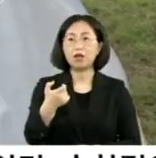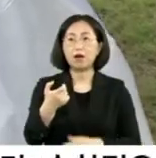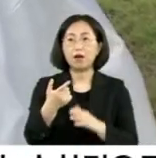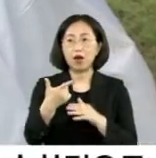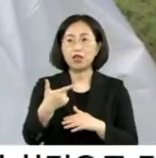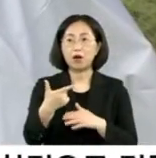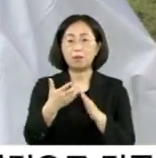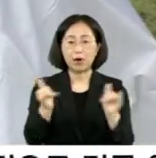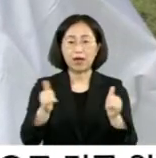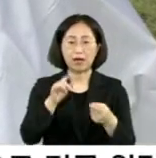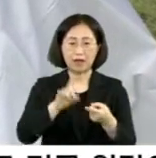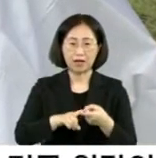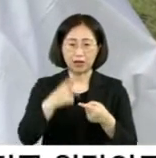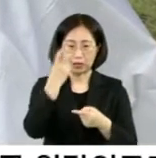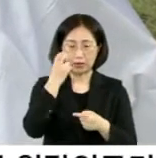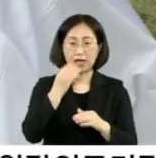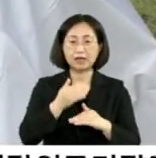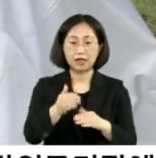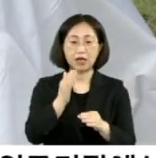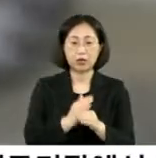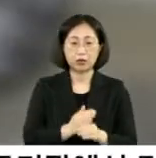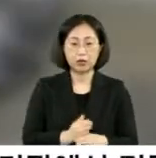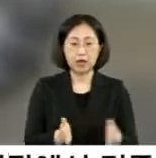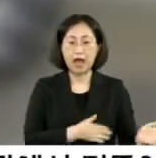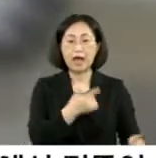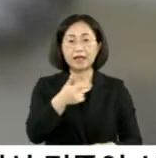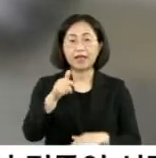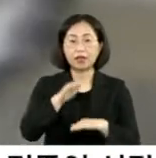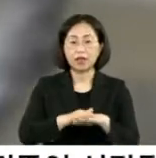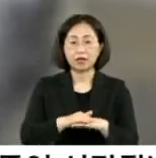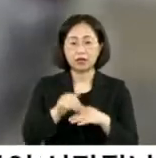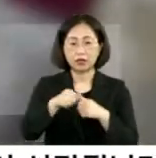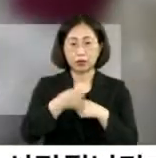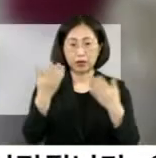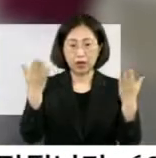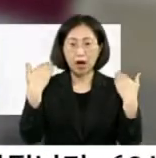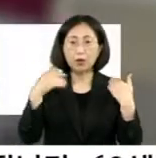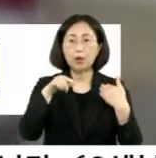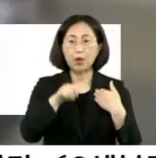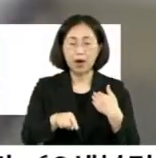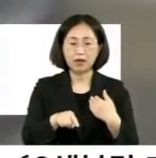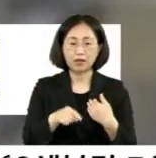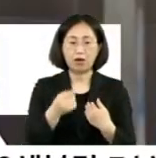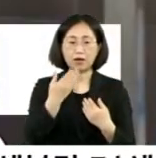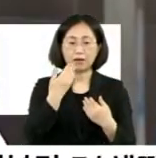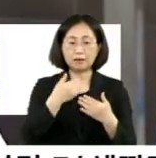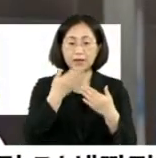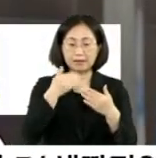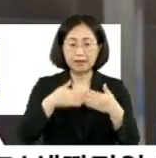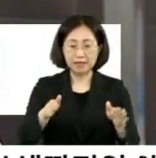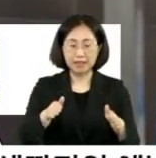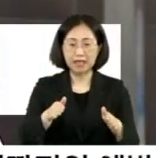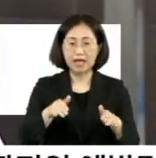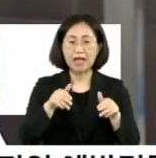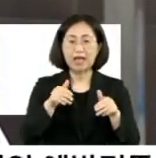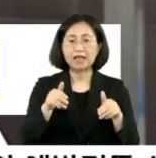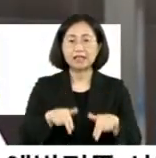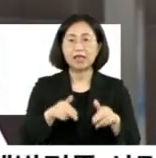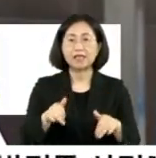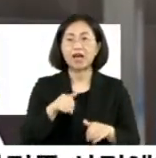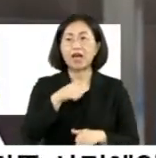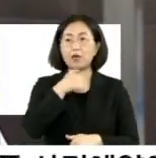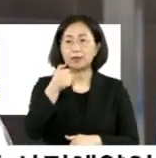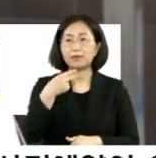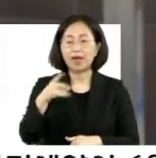전수검사를 진행하고 있습니다. 대전에서는 서구의 한 초등학교 급식실에서 근무하는 50대가 확진된 데 이어 급식실